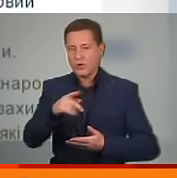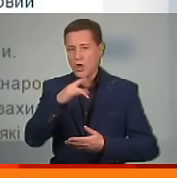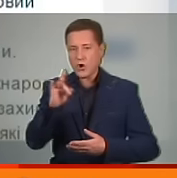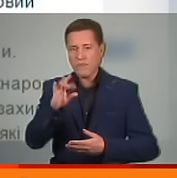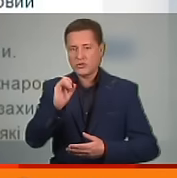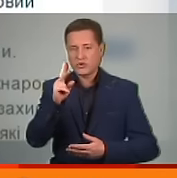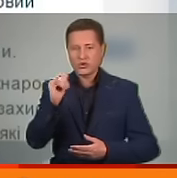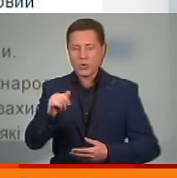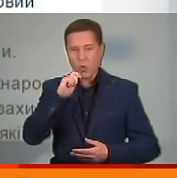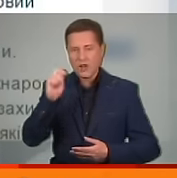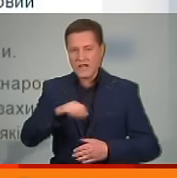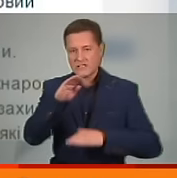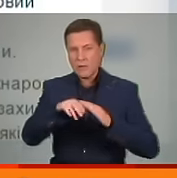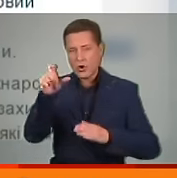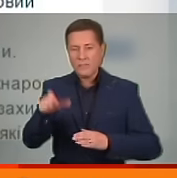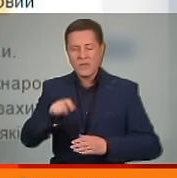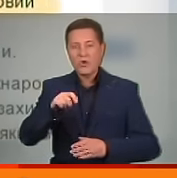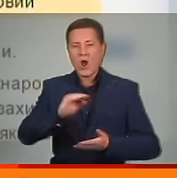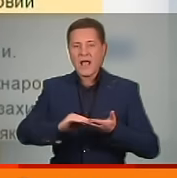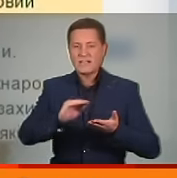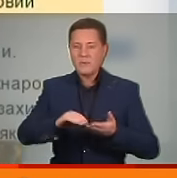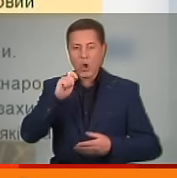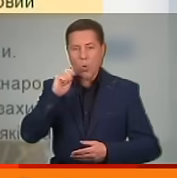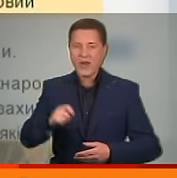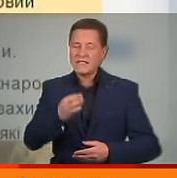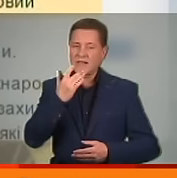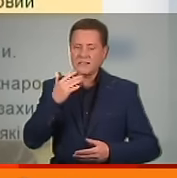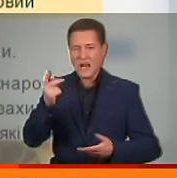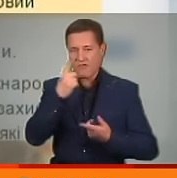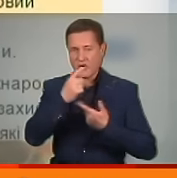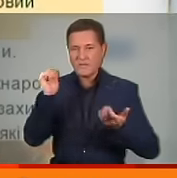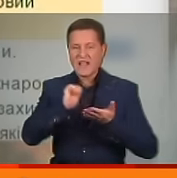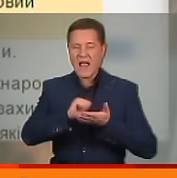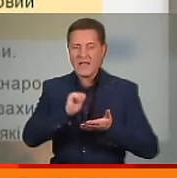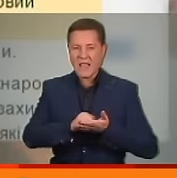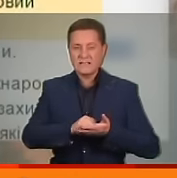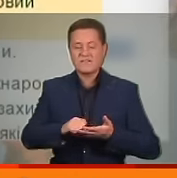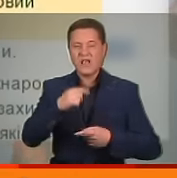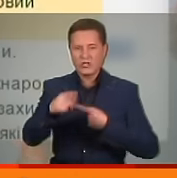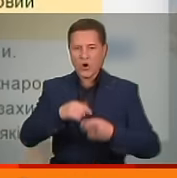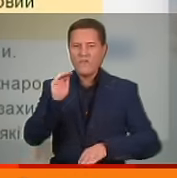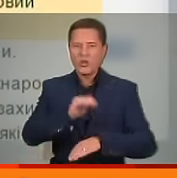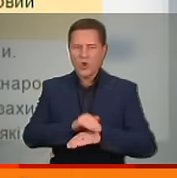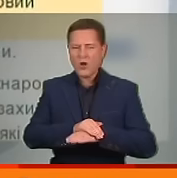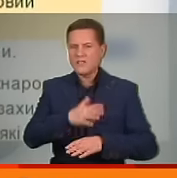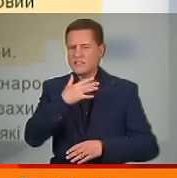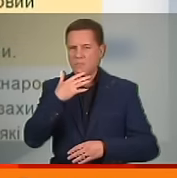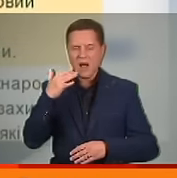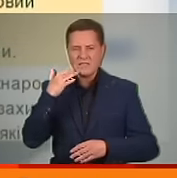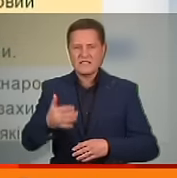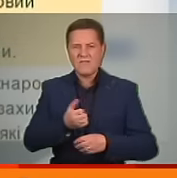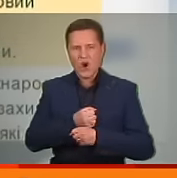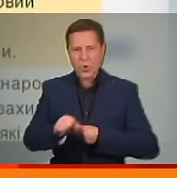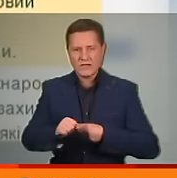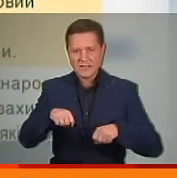українському громадянину і кореспонденту Українського національного інформаційного агентства «Укрінформ», черговий доказ масових і системних утисків